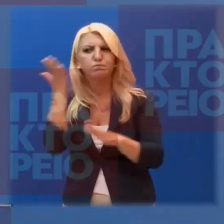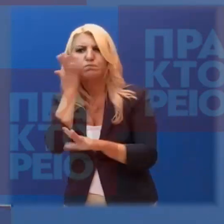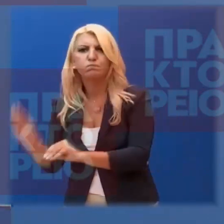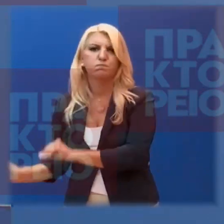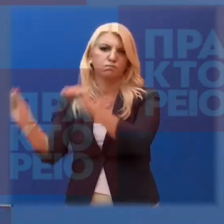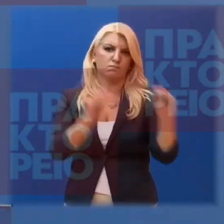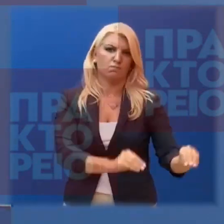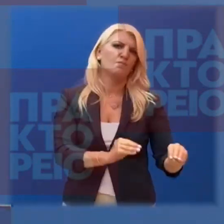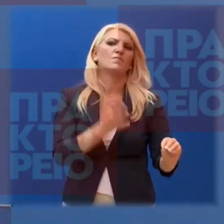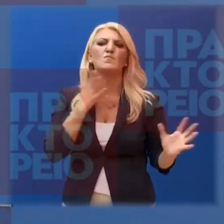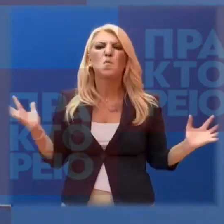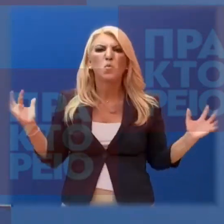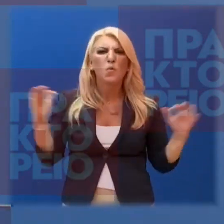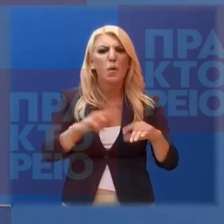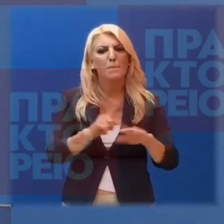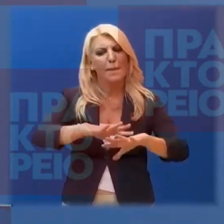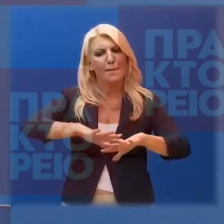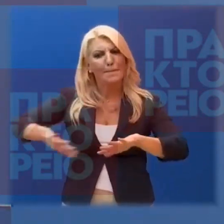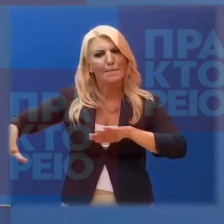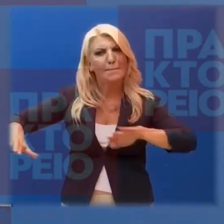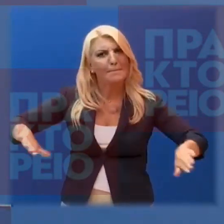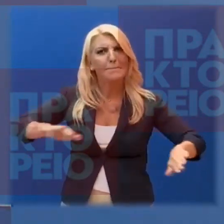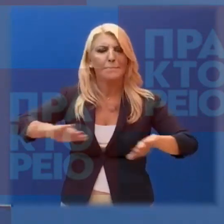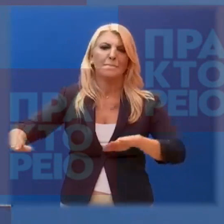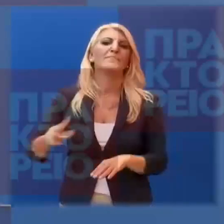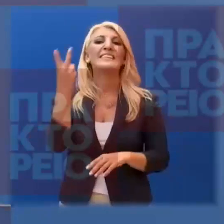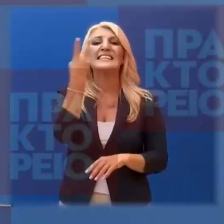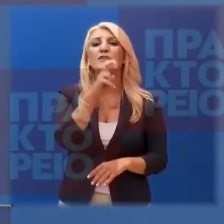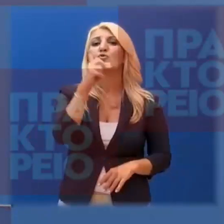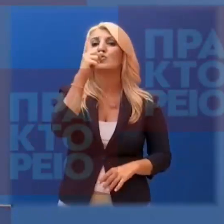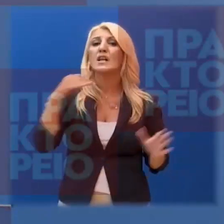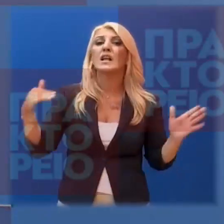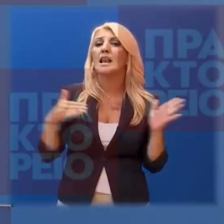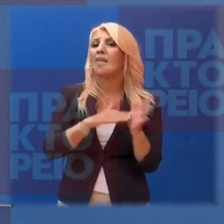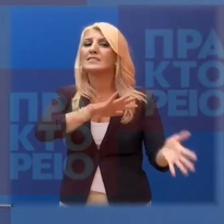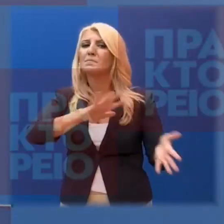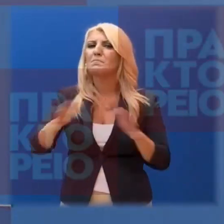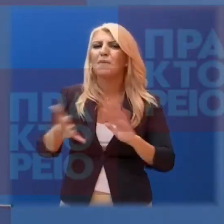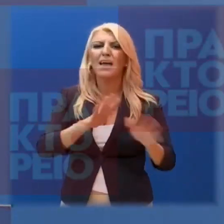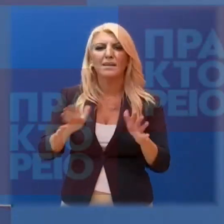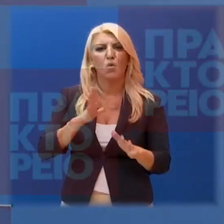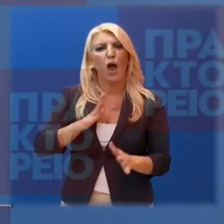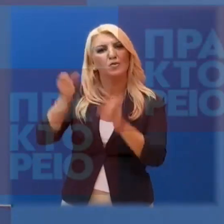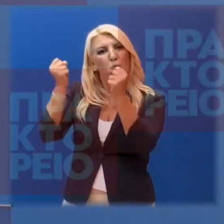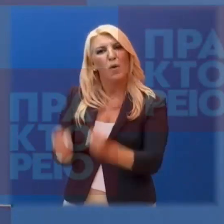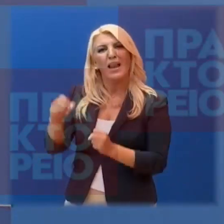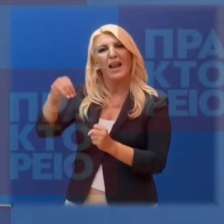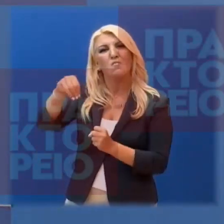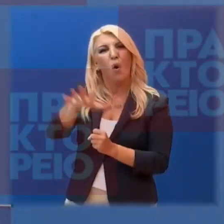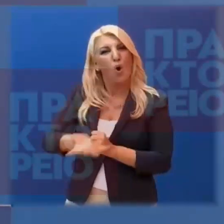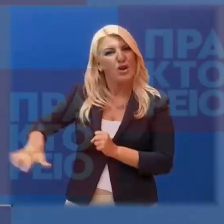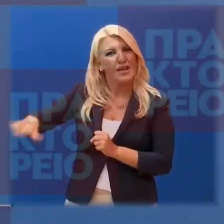την αποσυμφόρηση, αποδείξαμε ότι το κάνουμε. Από 21.000 περίπου, που ήταν διαμένοντες στο κίτ της Μόριας πριν από